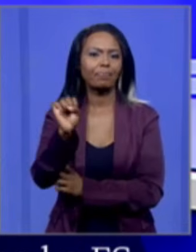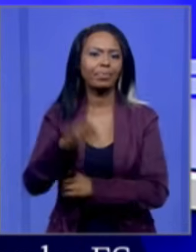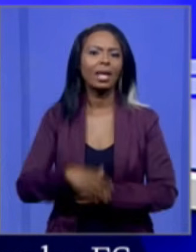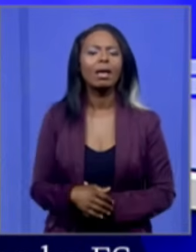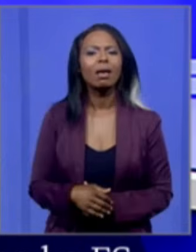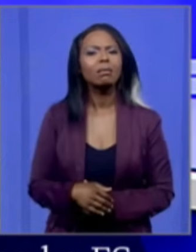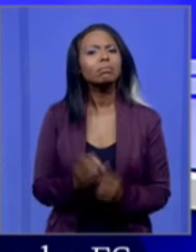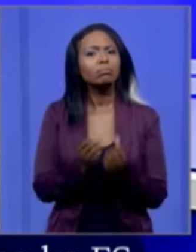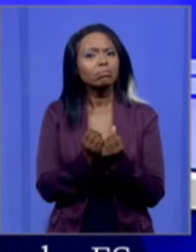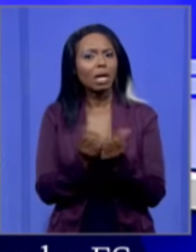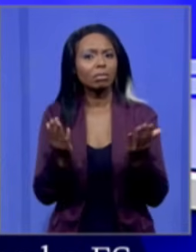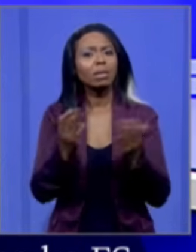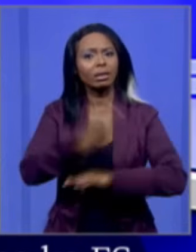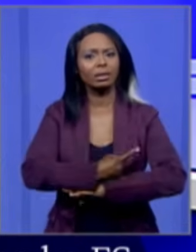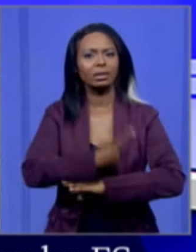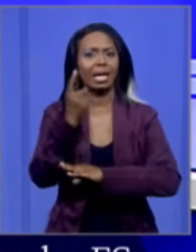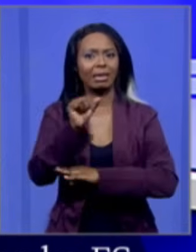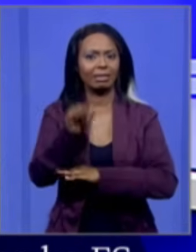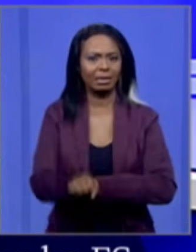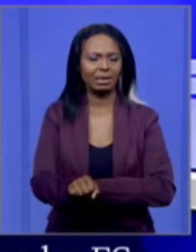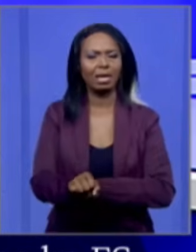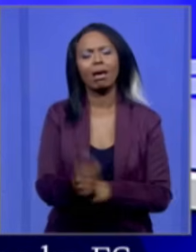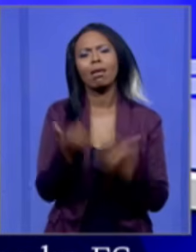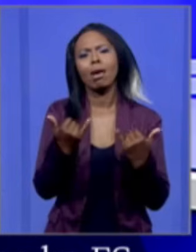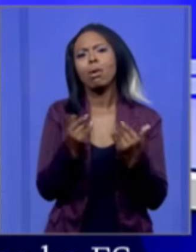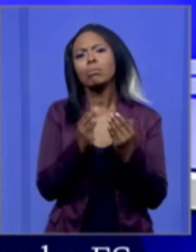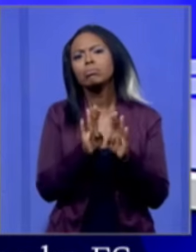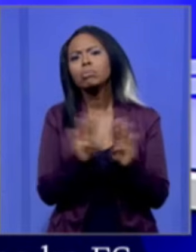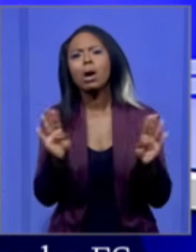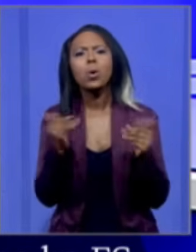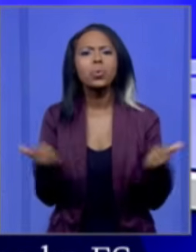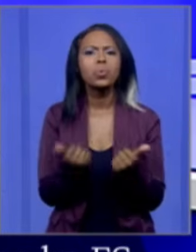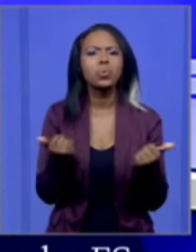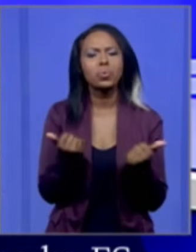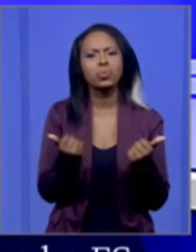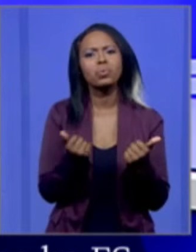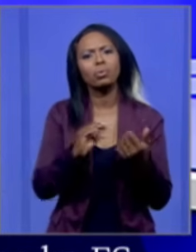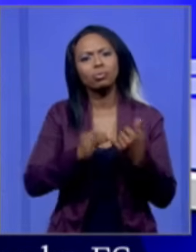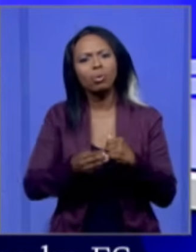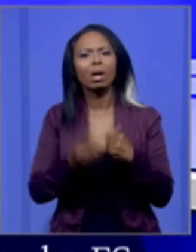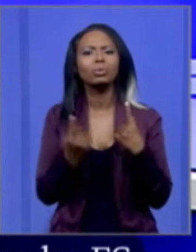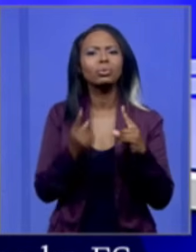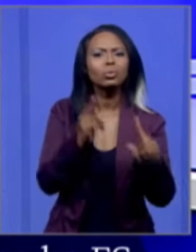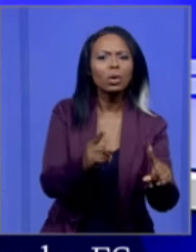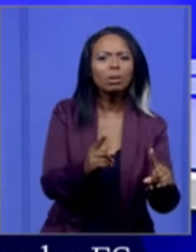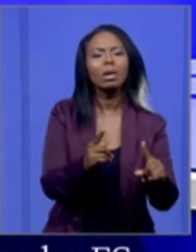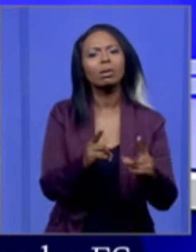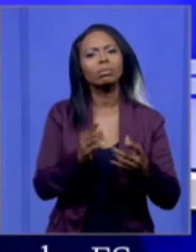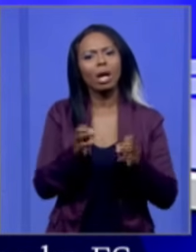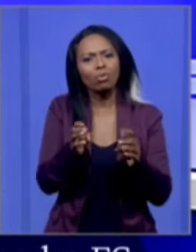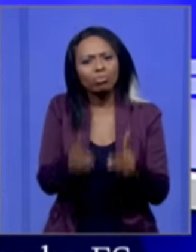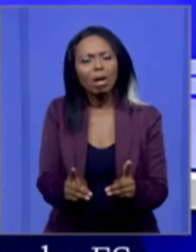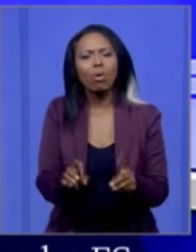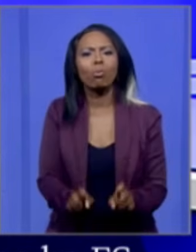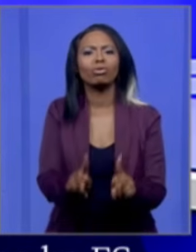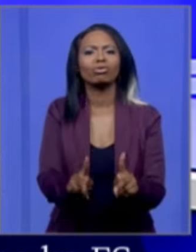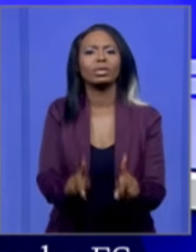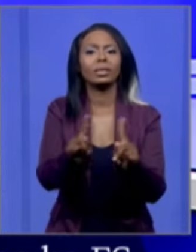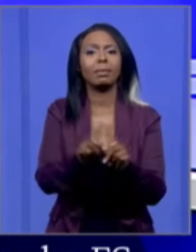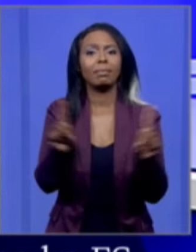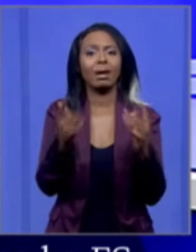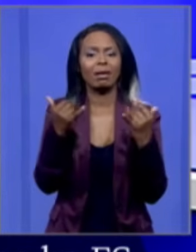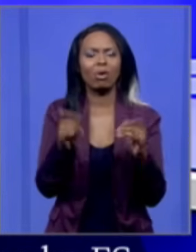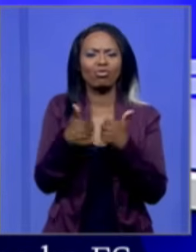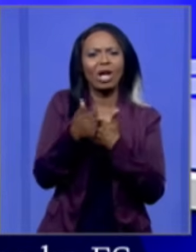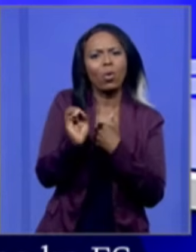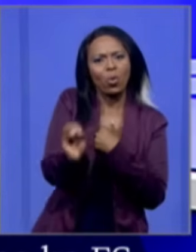sena ditšhitišo go tlala kudu le go hweletša barutwana dikgoba tša go ithuta ke tše dingwe tša ditlhohlo tšeo kgoro ya thuto ka